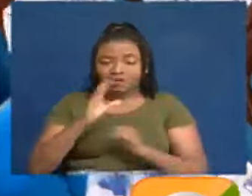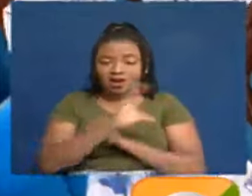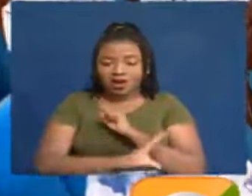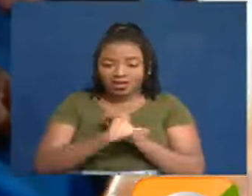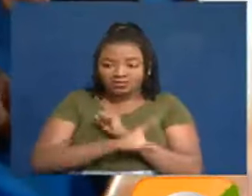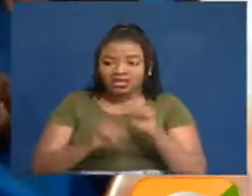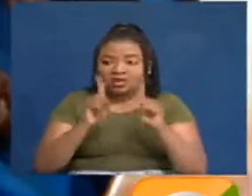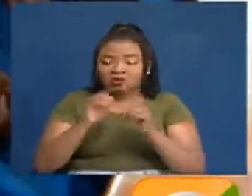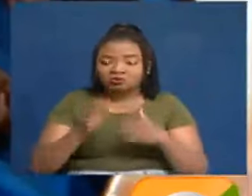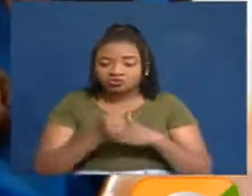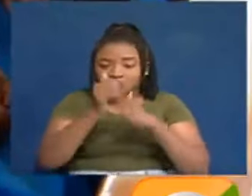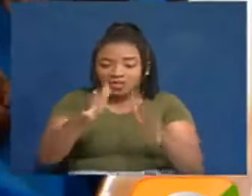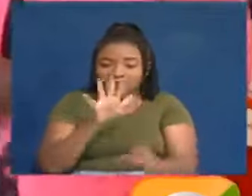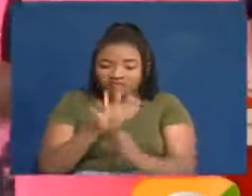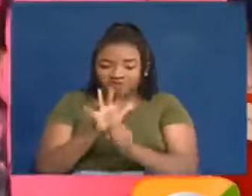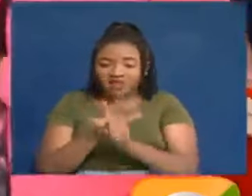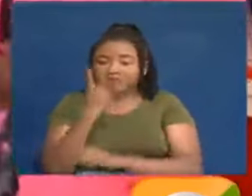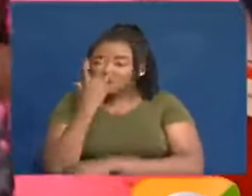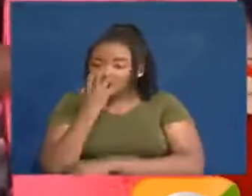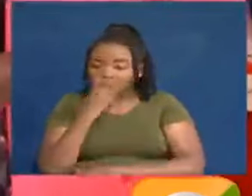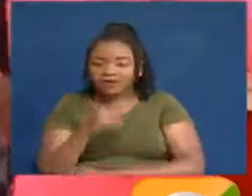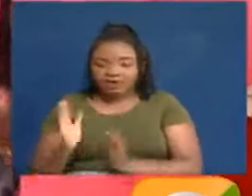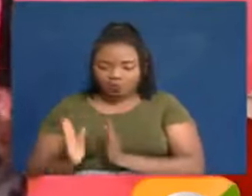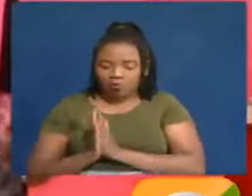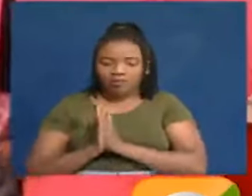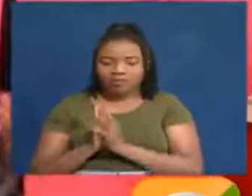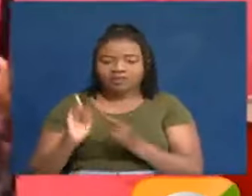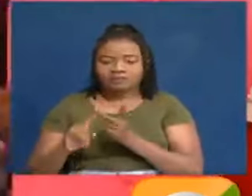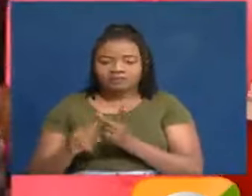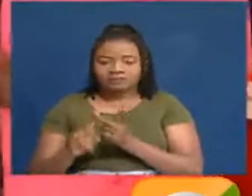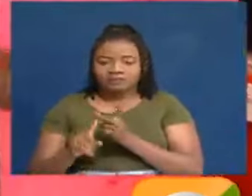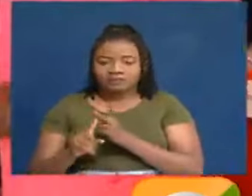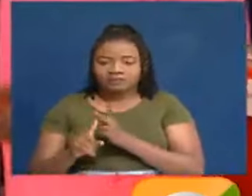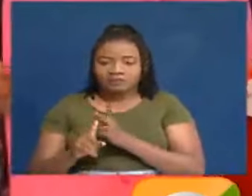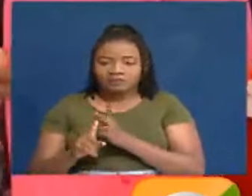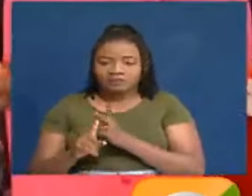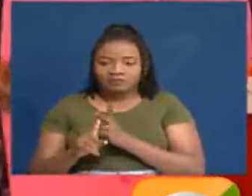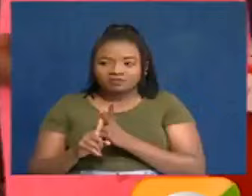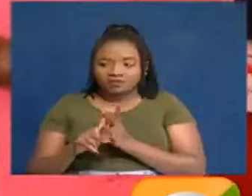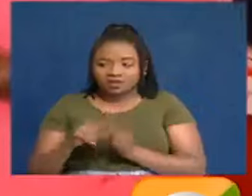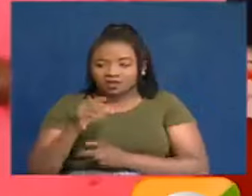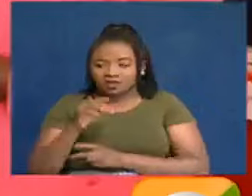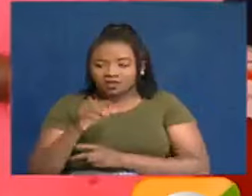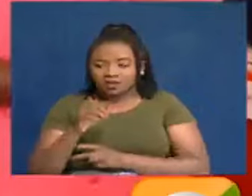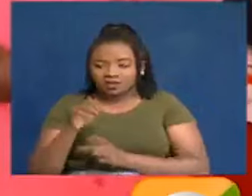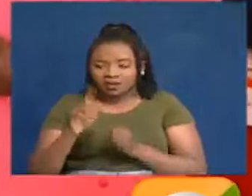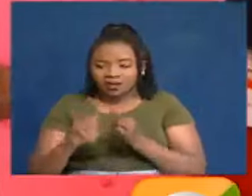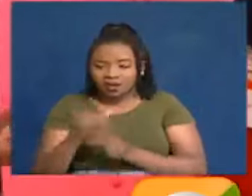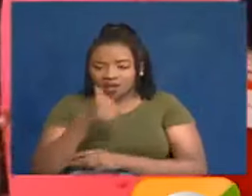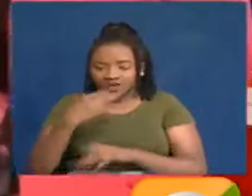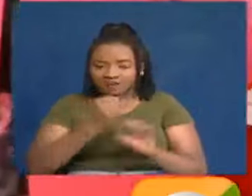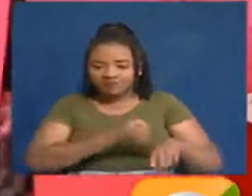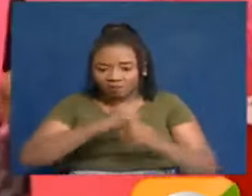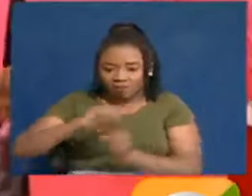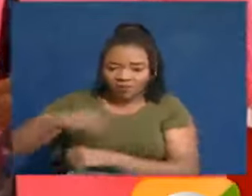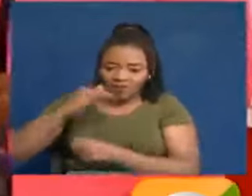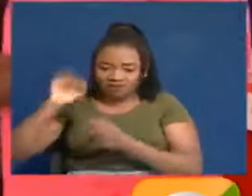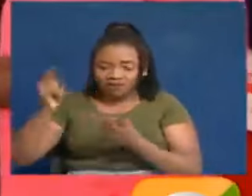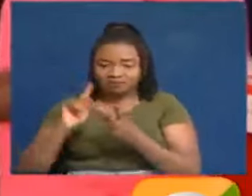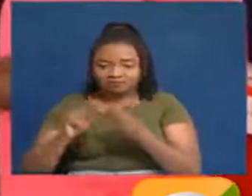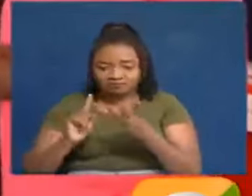ODM walioandamana na Rais Ruto akiwemo seneta wa Migori Edio Cage na mbunge wa Homa Bay mjini Peter Kaluma